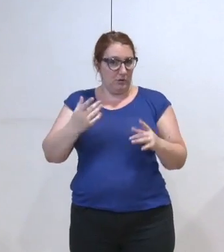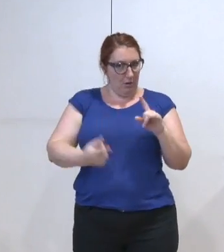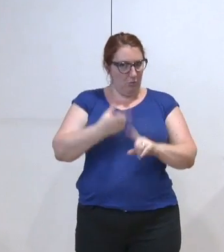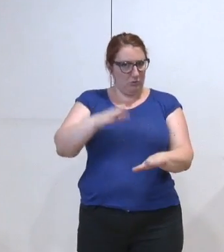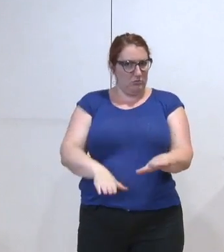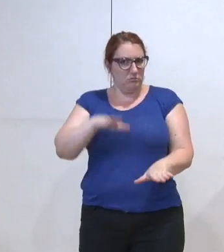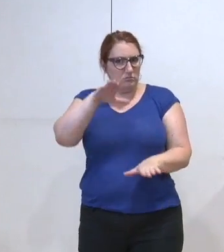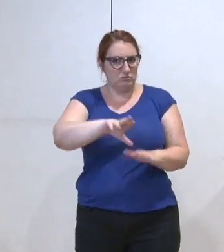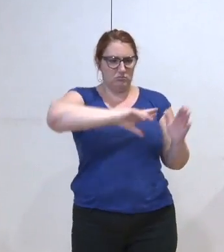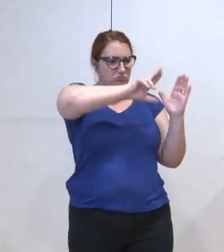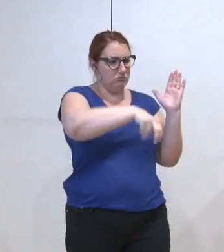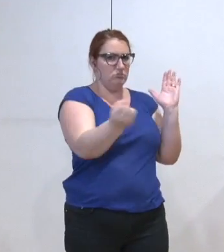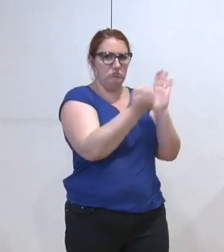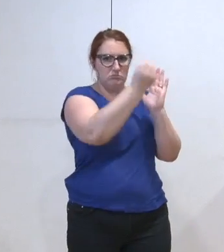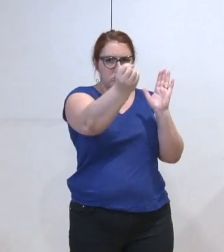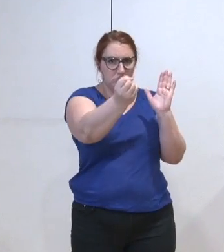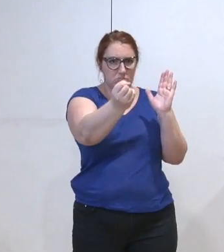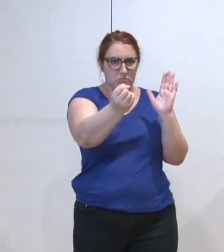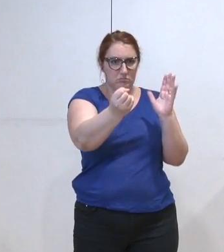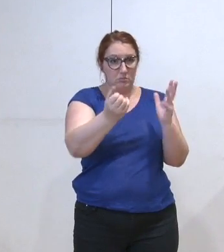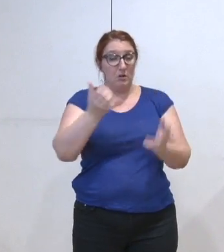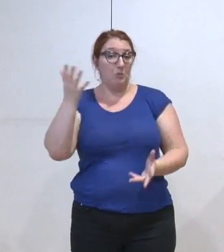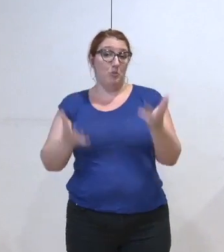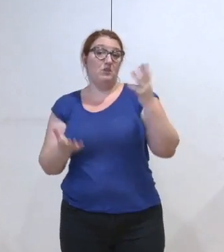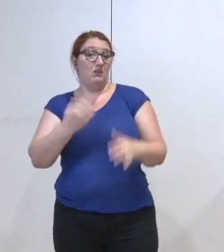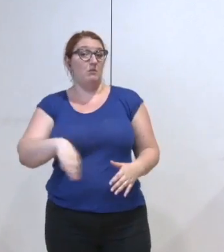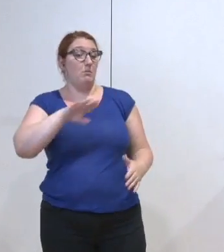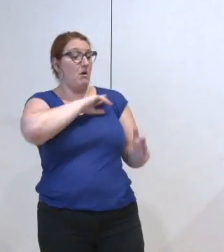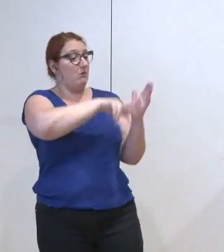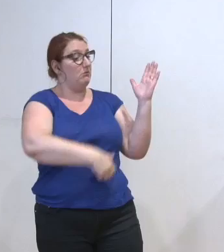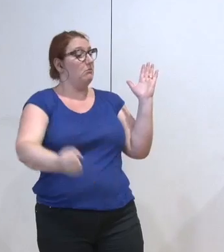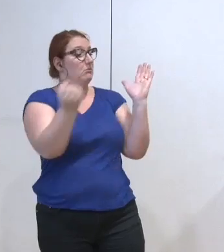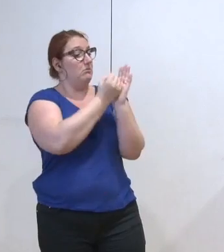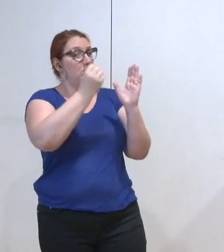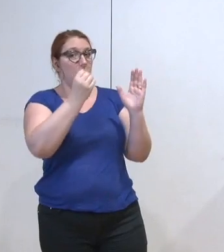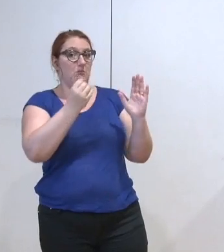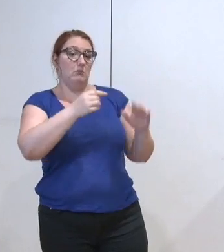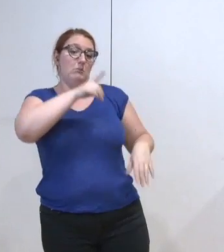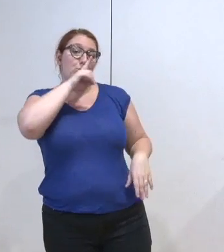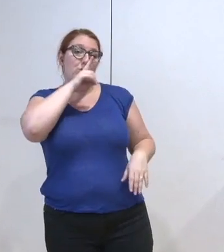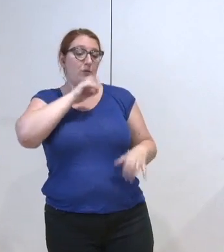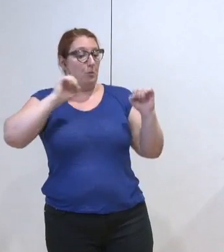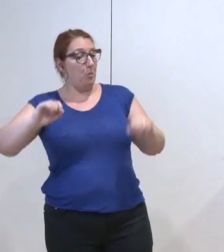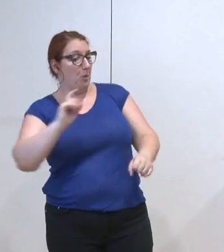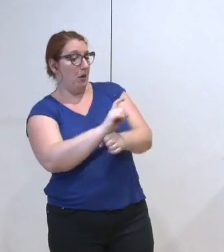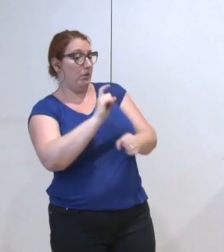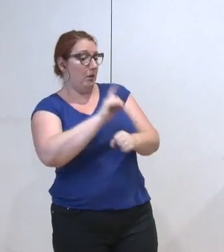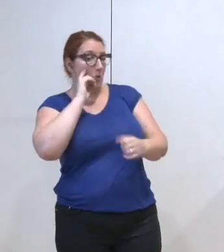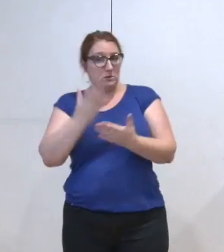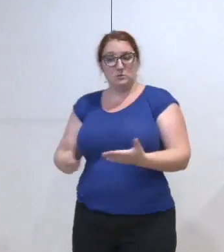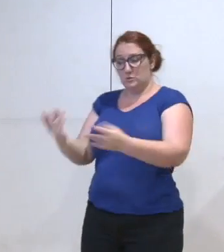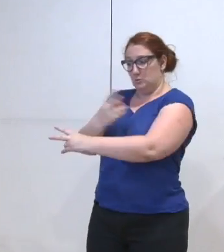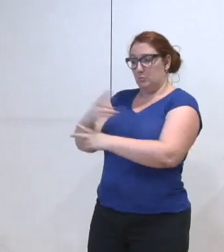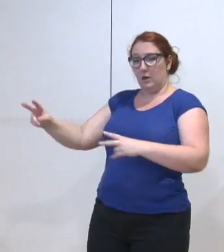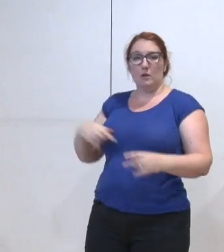acte ne pourrait-il pas vous être reproché puis qu'il y a une situation de péril à laquelle vous ne réagissez pas alors sur le